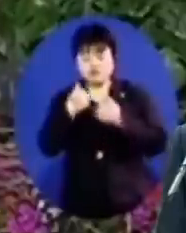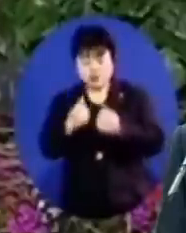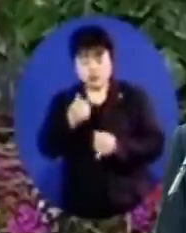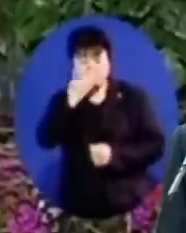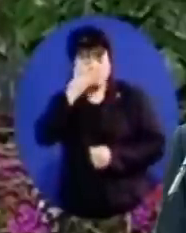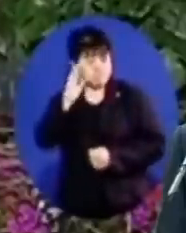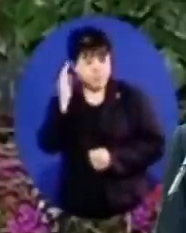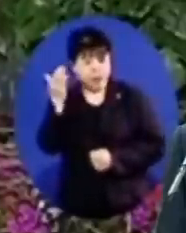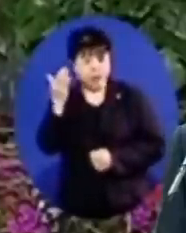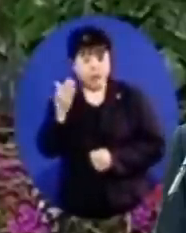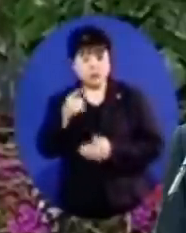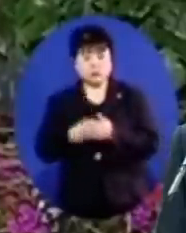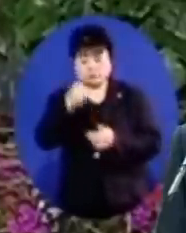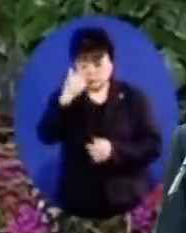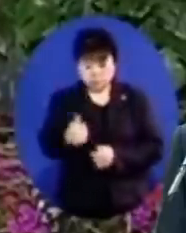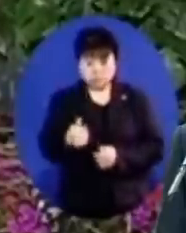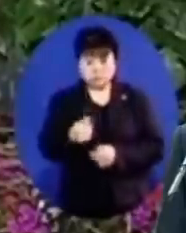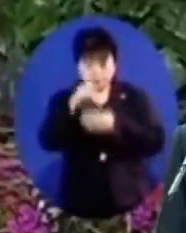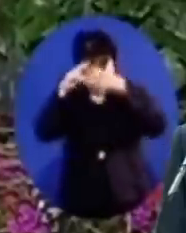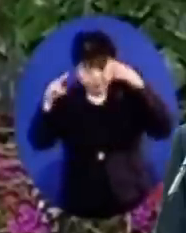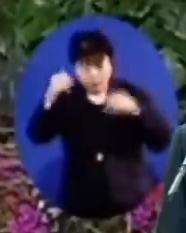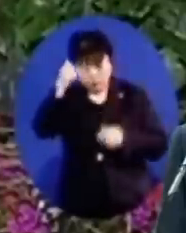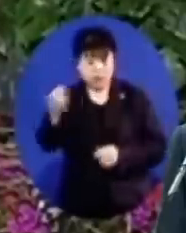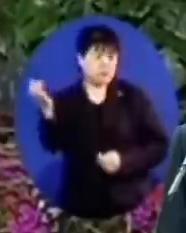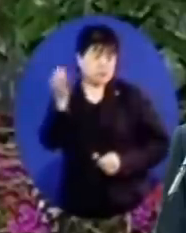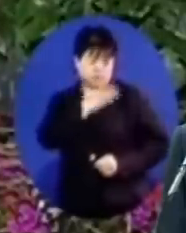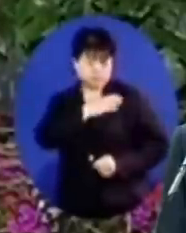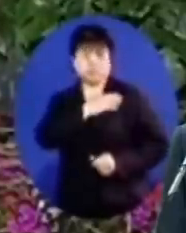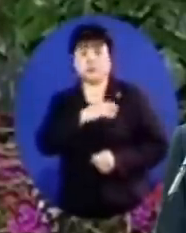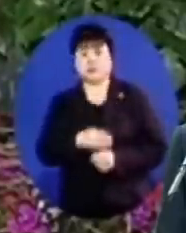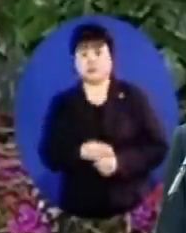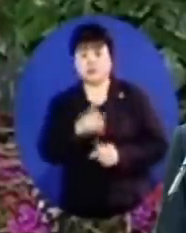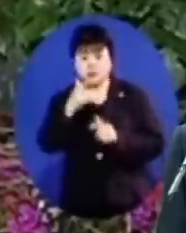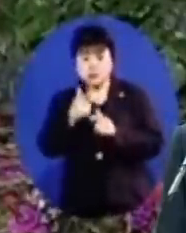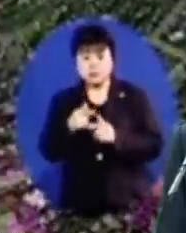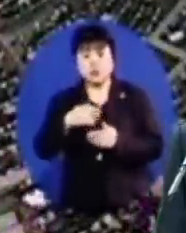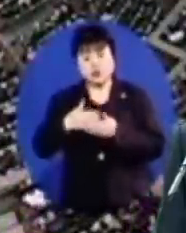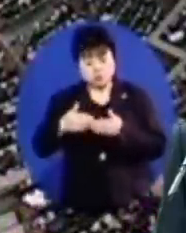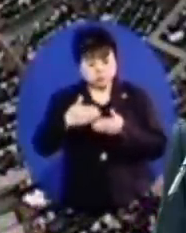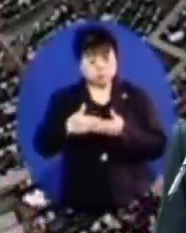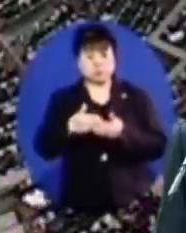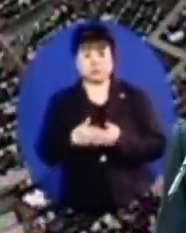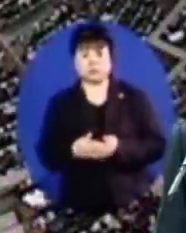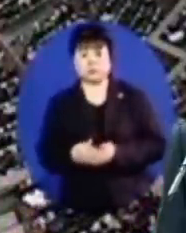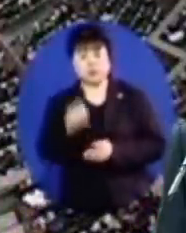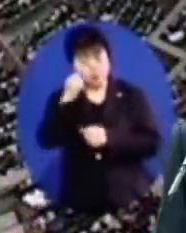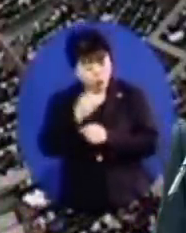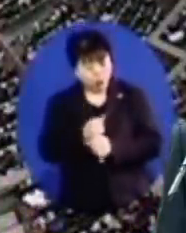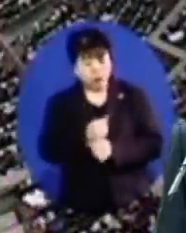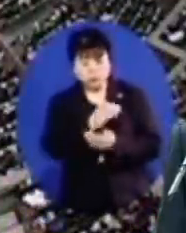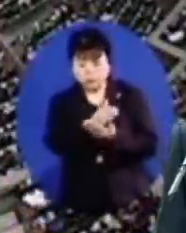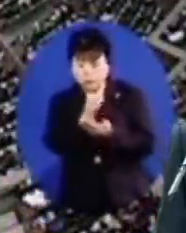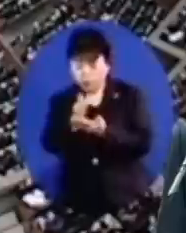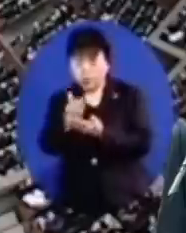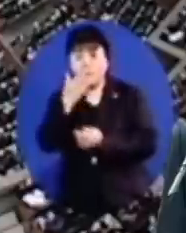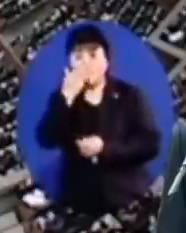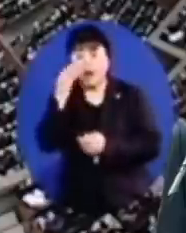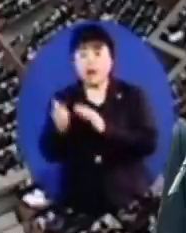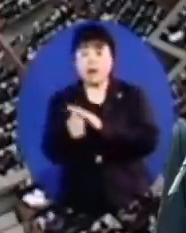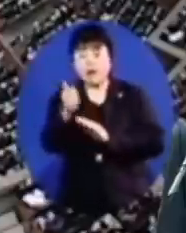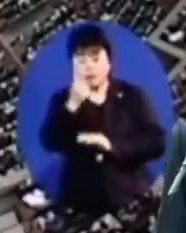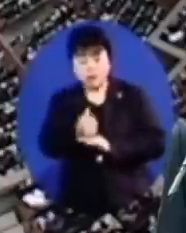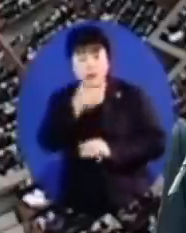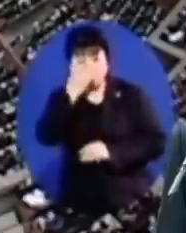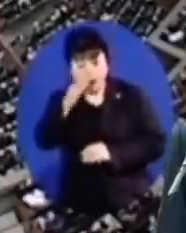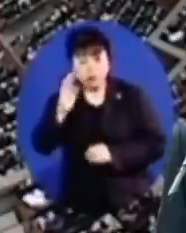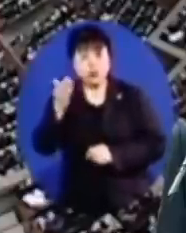있고 대학 총장, 재벌, 예술가, 과학자, 군인 무엇이